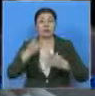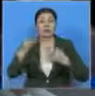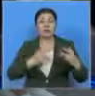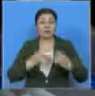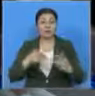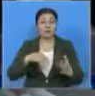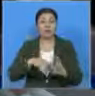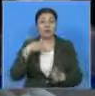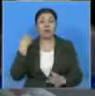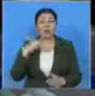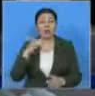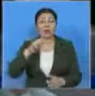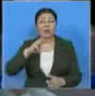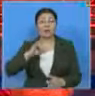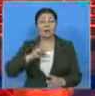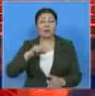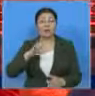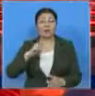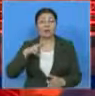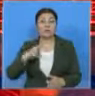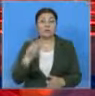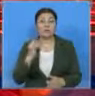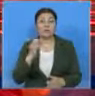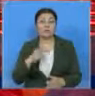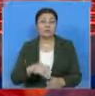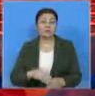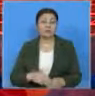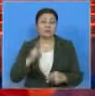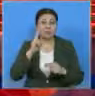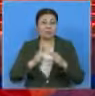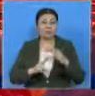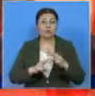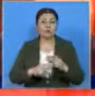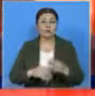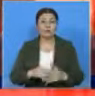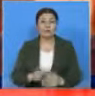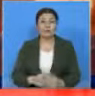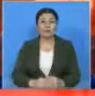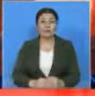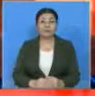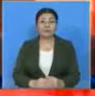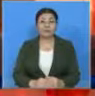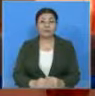фестиваль Актобе Music Fest 2022 попрощался с зрителем до следующего года.